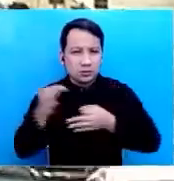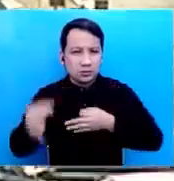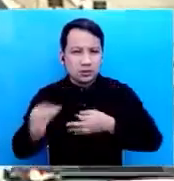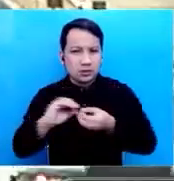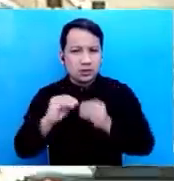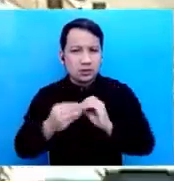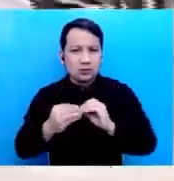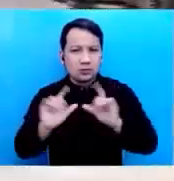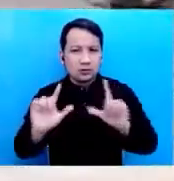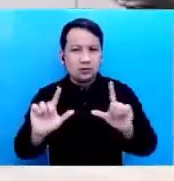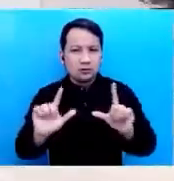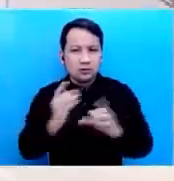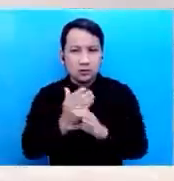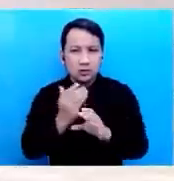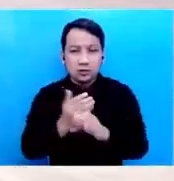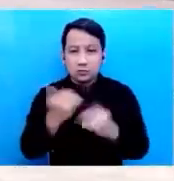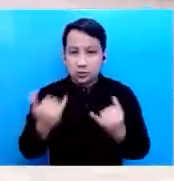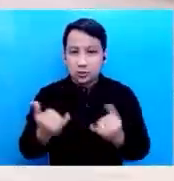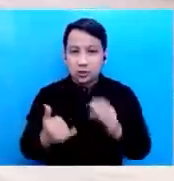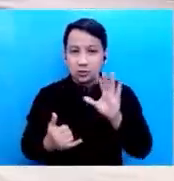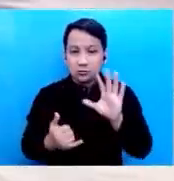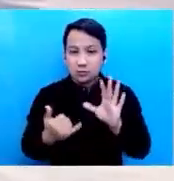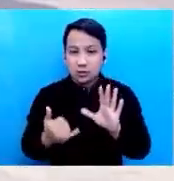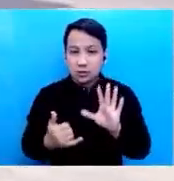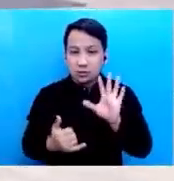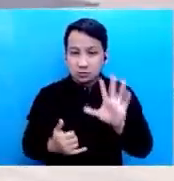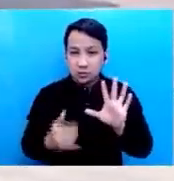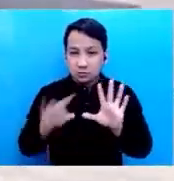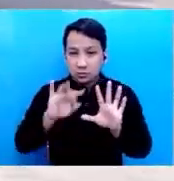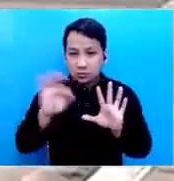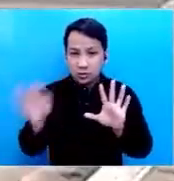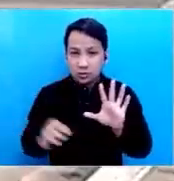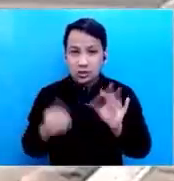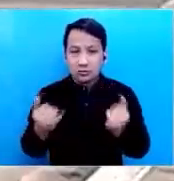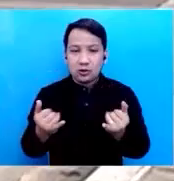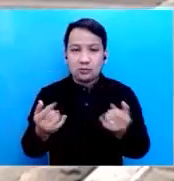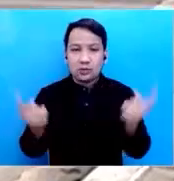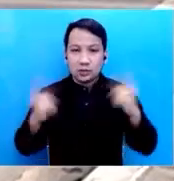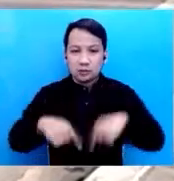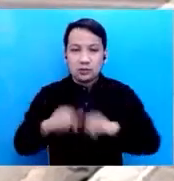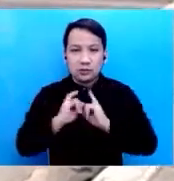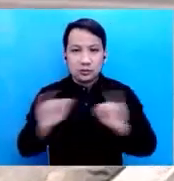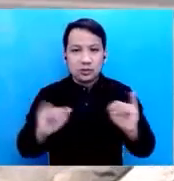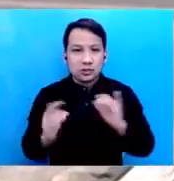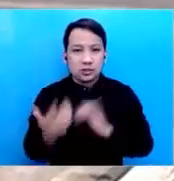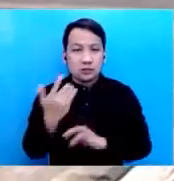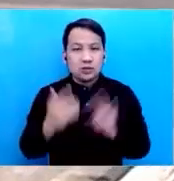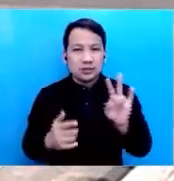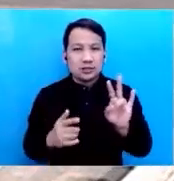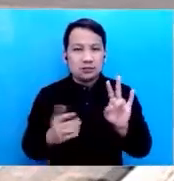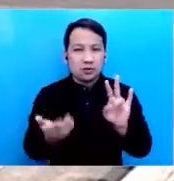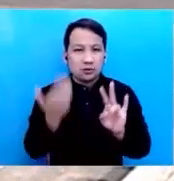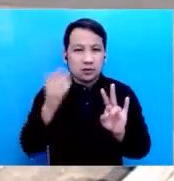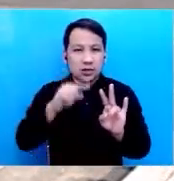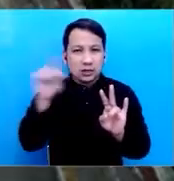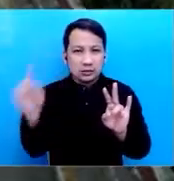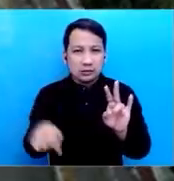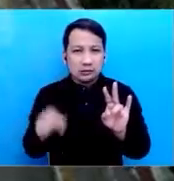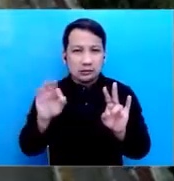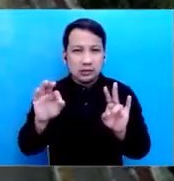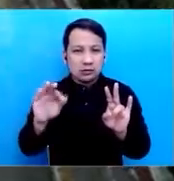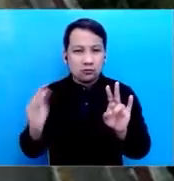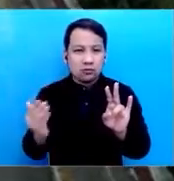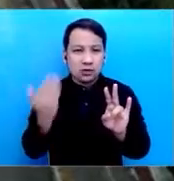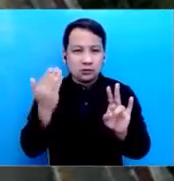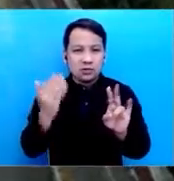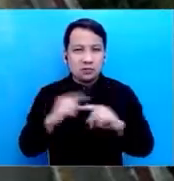coding. Kung ngayon ay 5 to 8 p.m. lang may coding, posible raw magkaroon na rin tuwing alas 7 hanggang alas 9 ng umaga. Pero